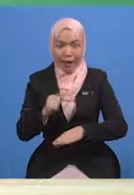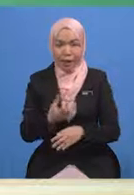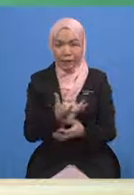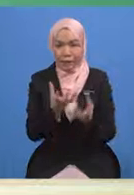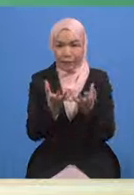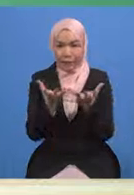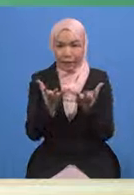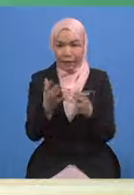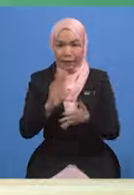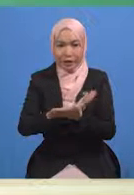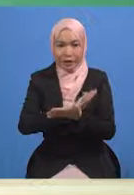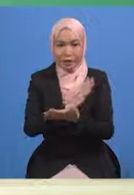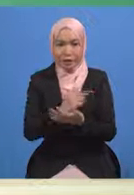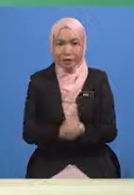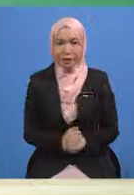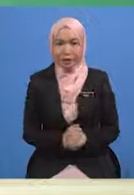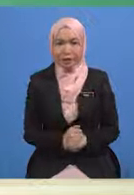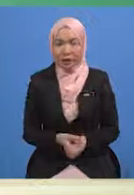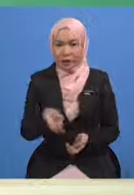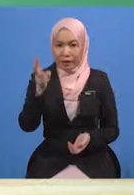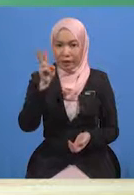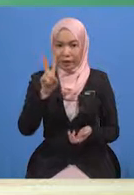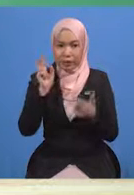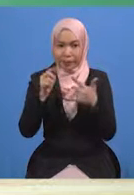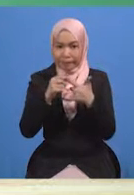kertas. Langkah kedua,